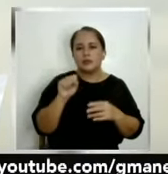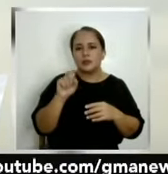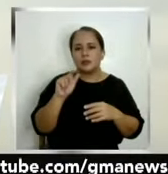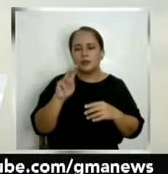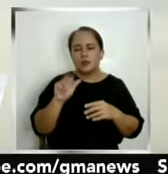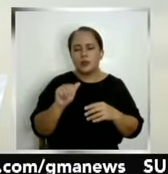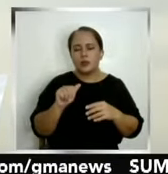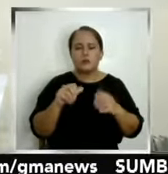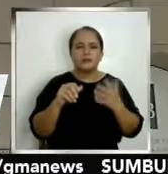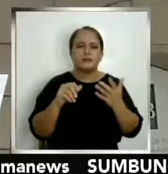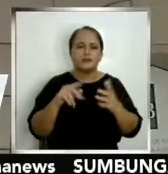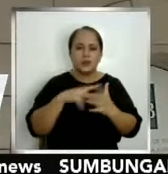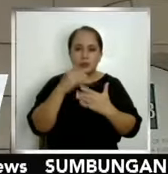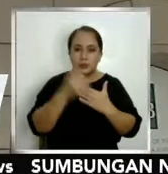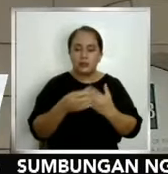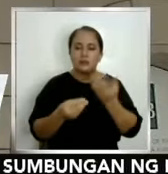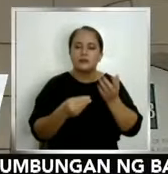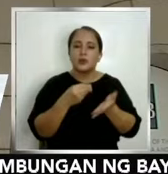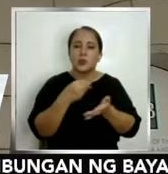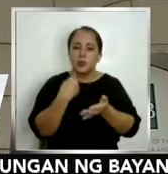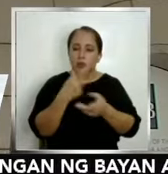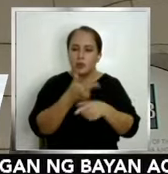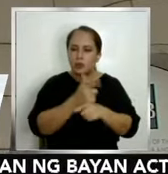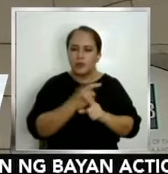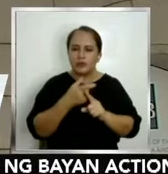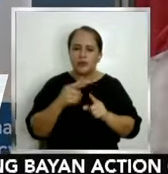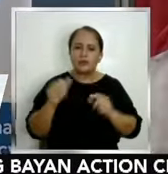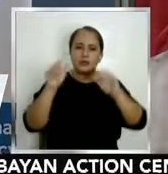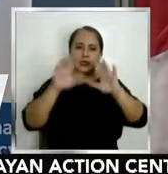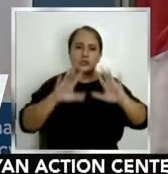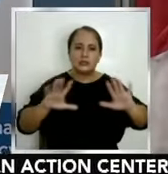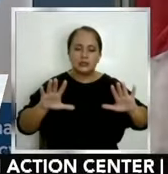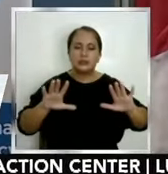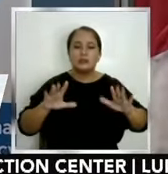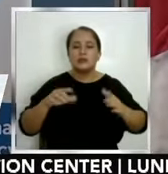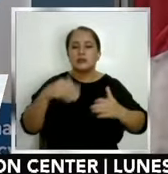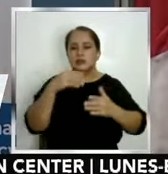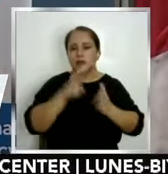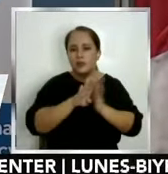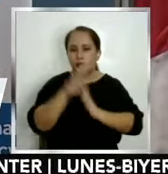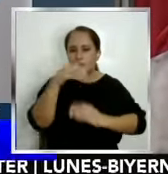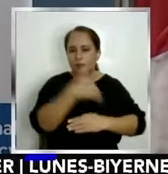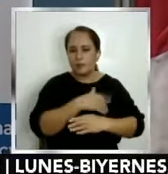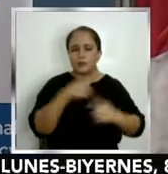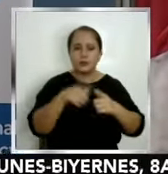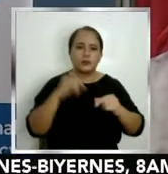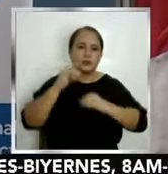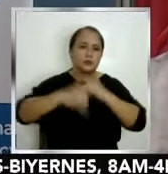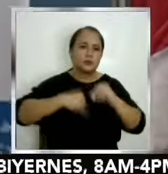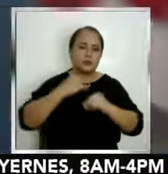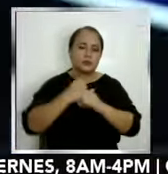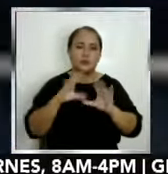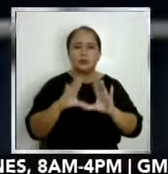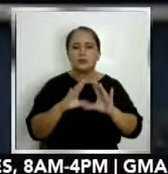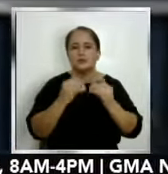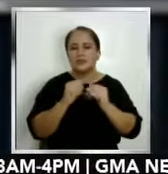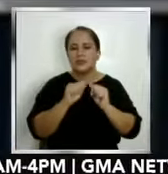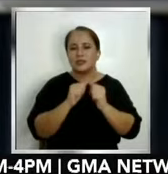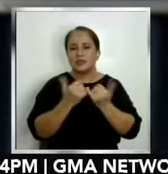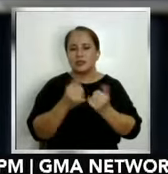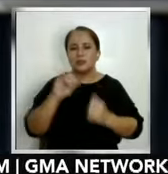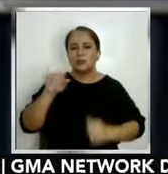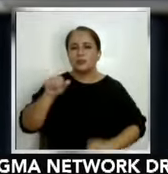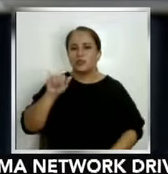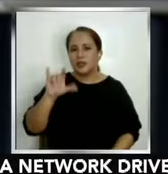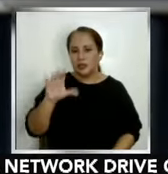mga kontratang ito ng pautang mula sa Asian Development Bank o ADB at Japan International Cooperation Agency o JICA. Para sa